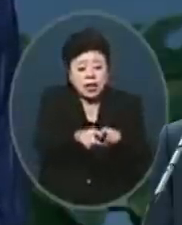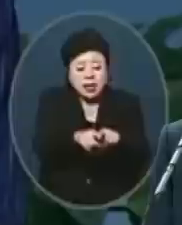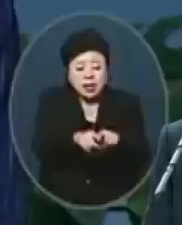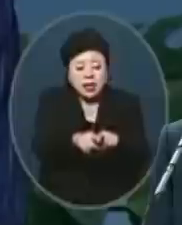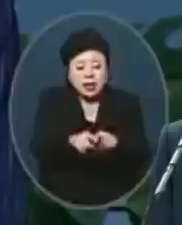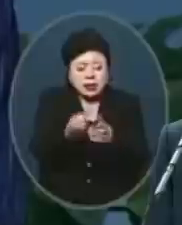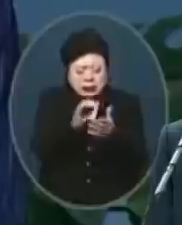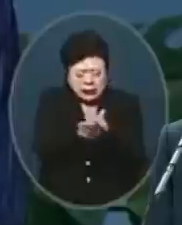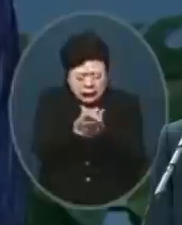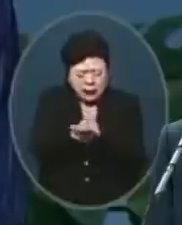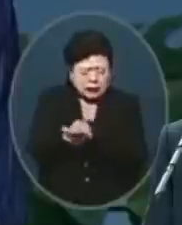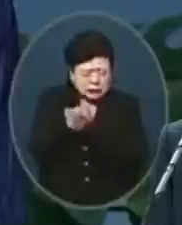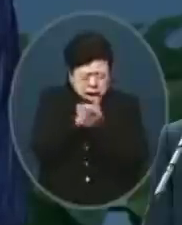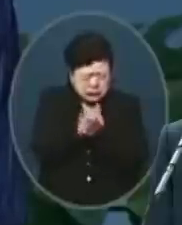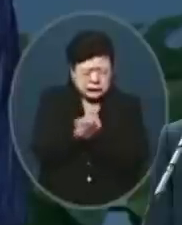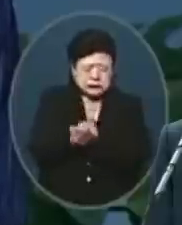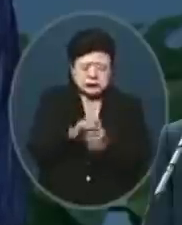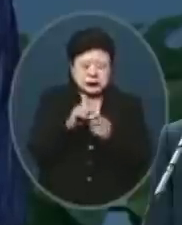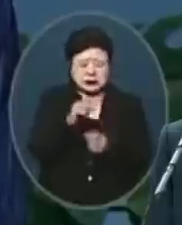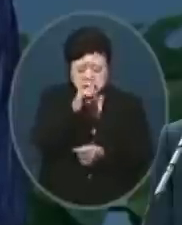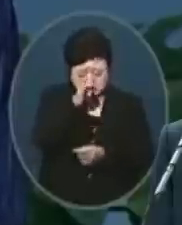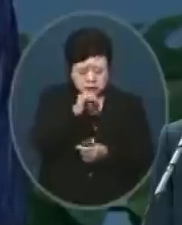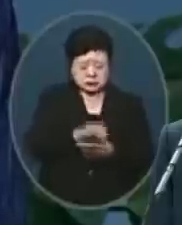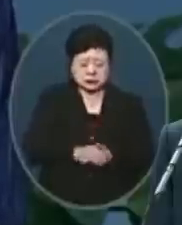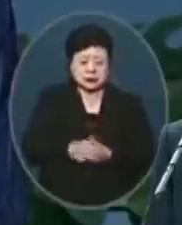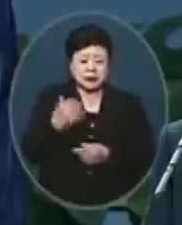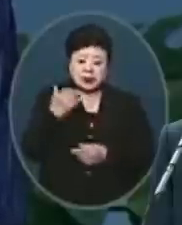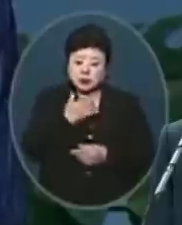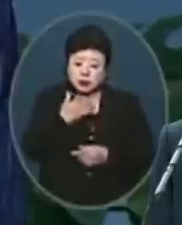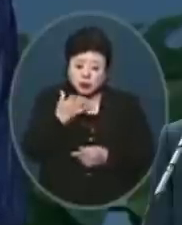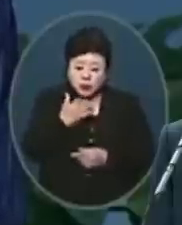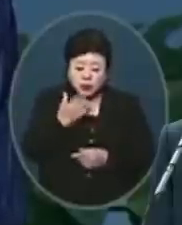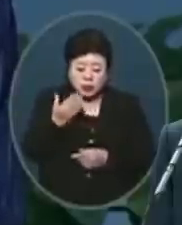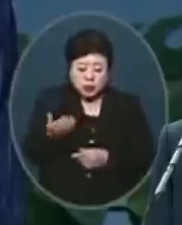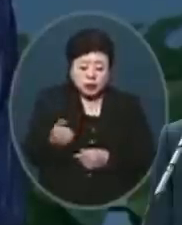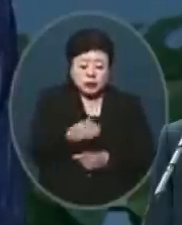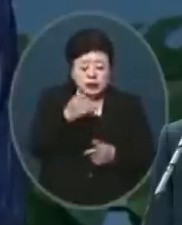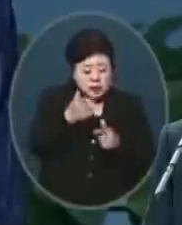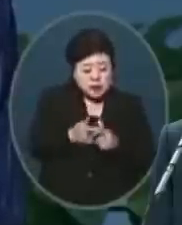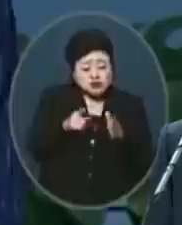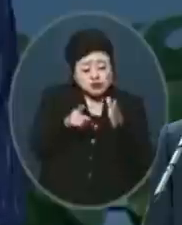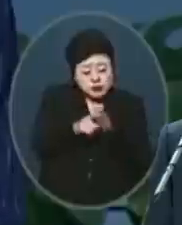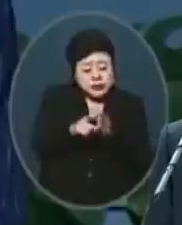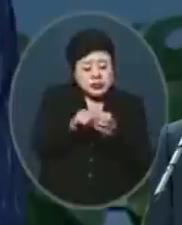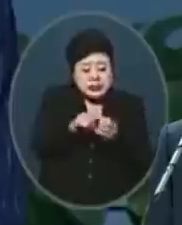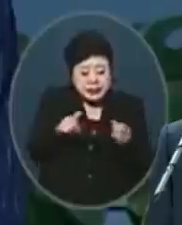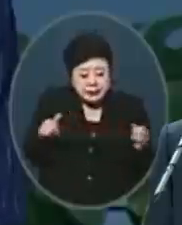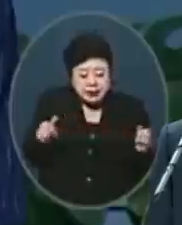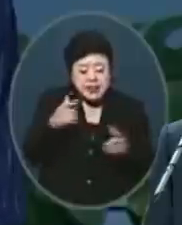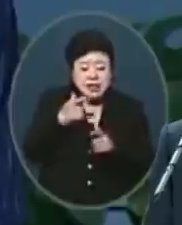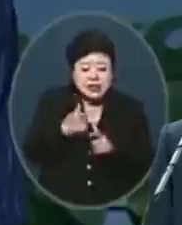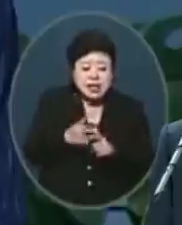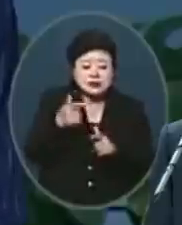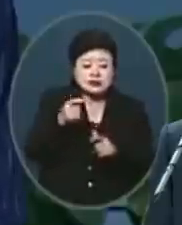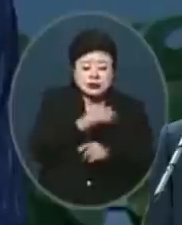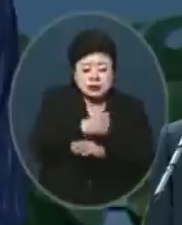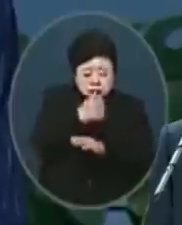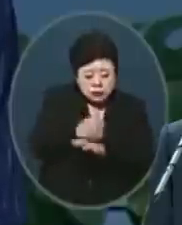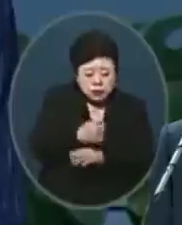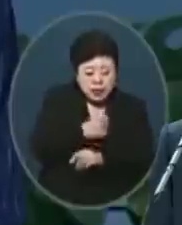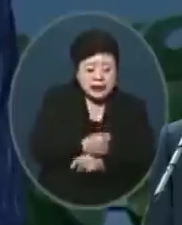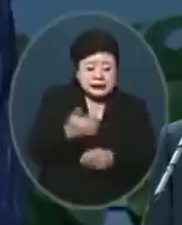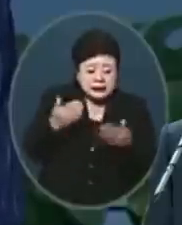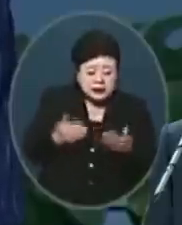굉장히 가까워진 삶을 살았던 것입니다. 여러분, 우리 예수 믿는 사람들이 예수 그리스도의 하시는